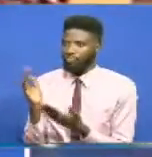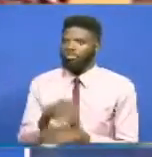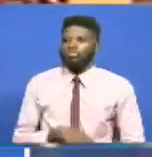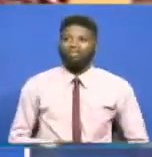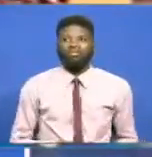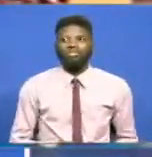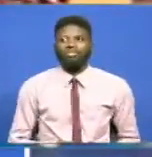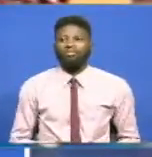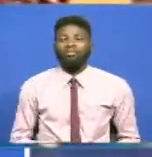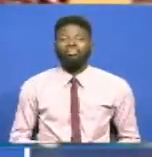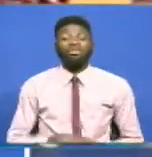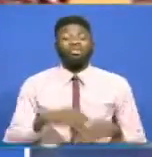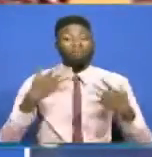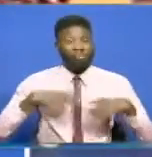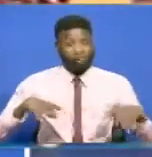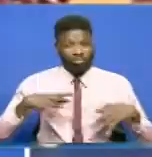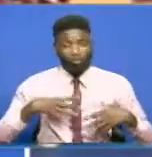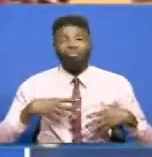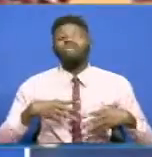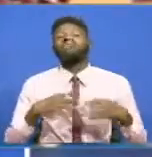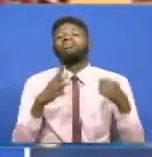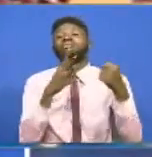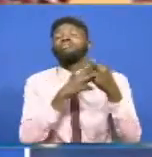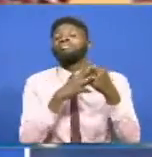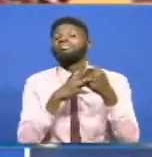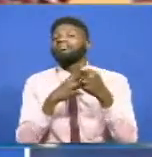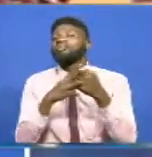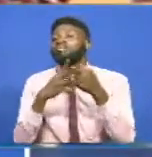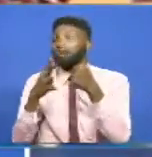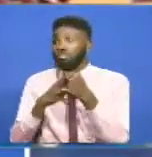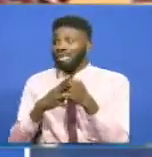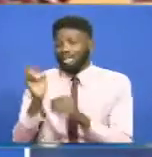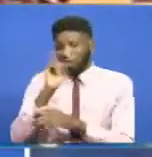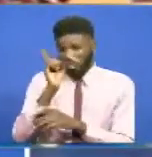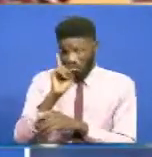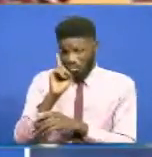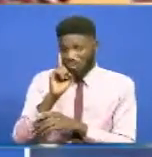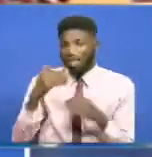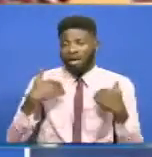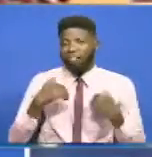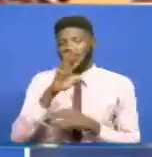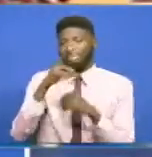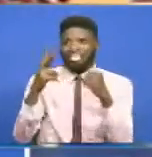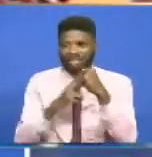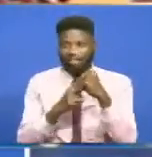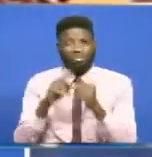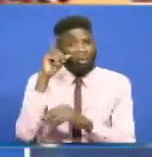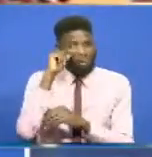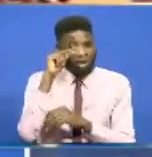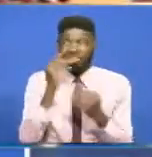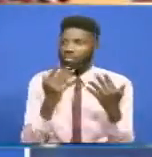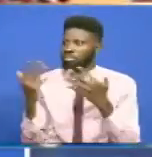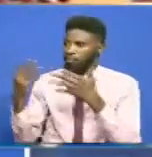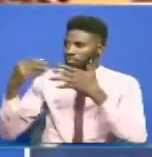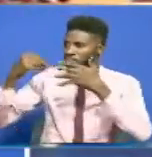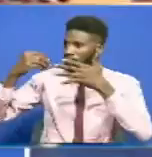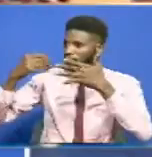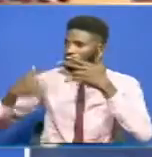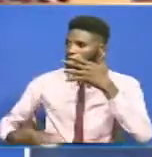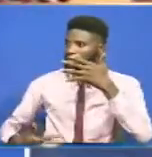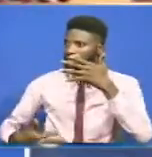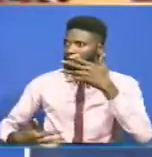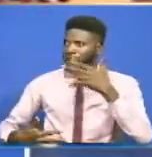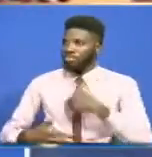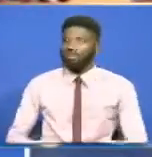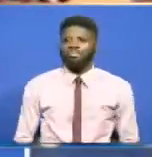Kati ya visa hivyo 99 vya maambukizi, kaunti ya Nairobi imenakili visa 57, Mombasa, Kilifi na Kiambu visa 6